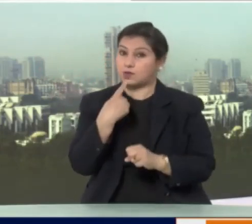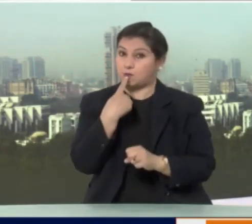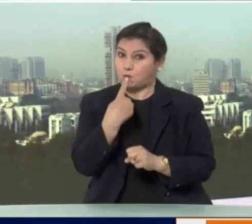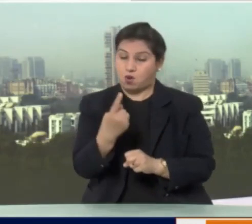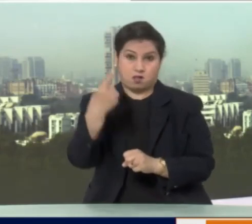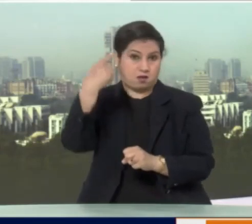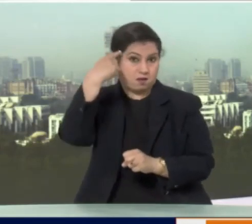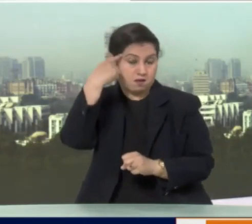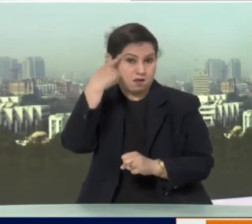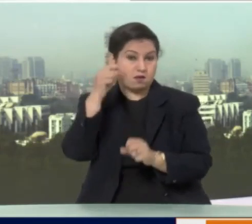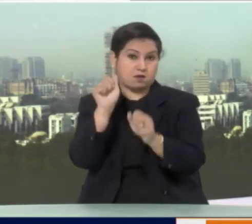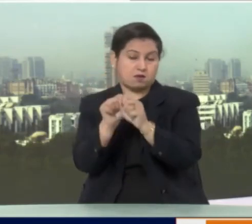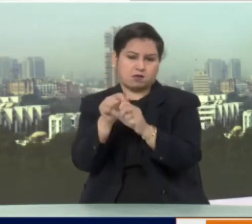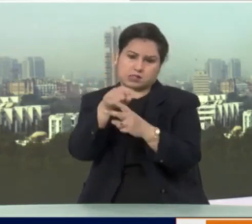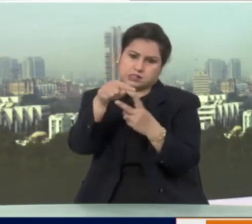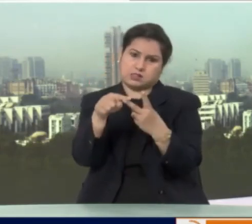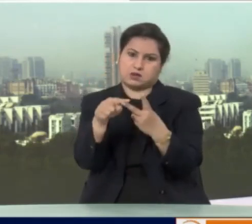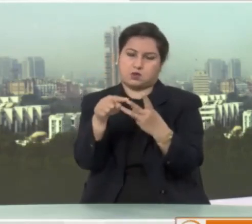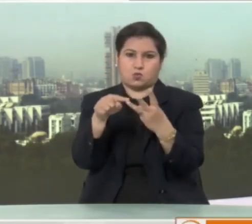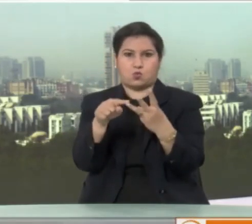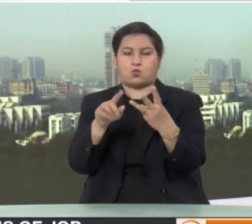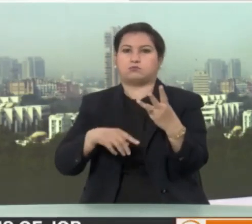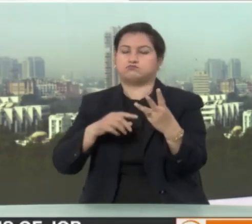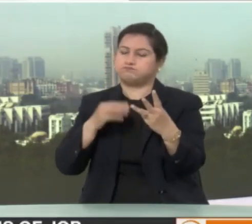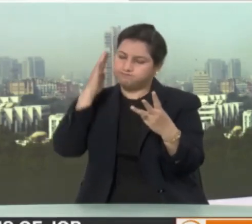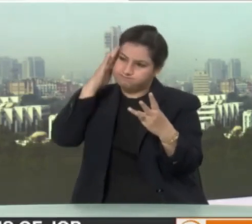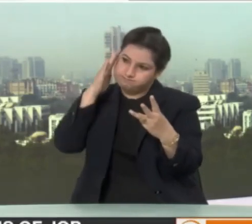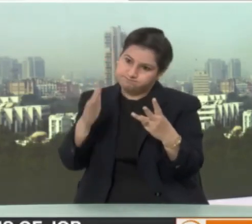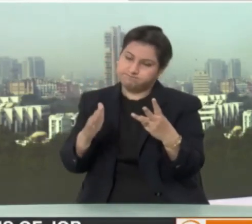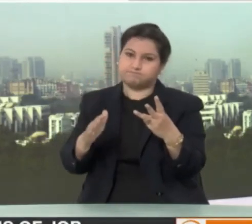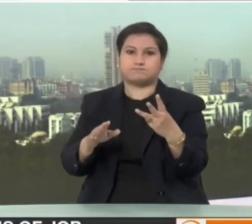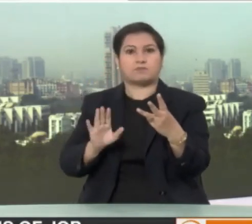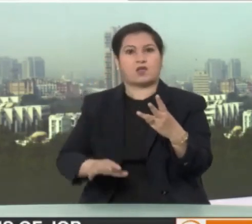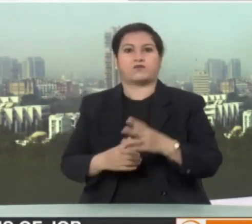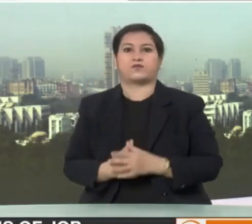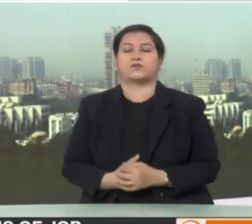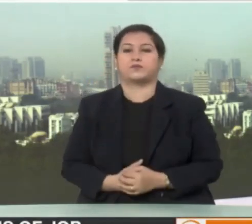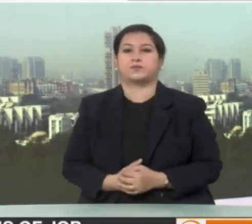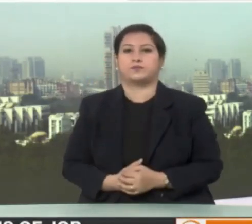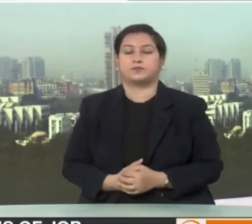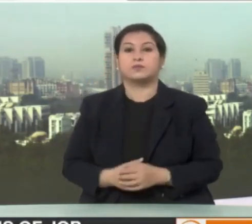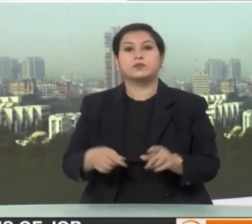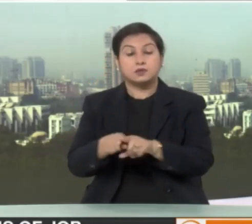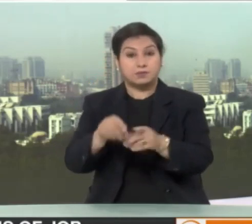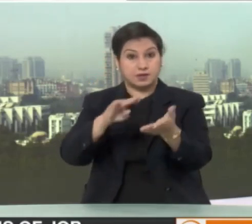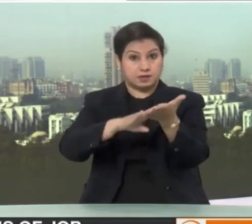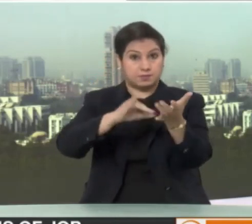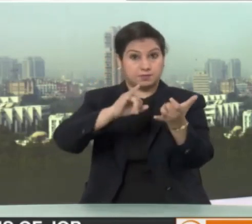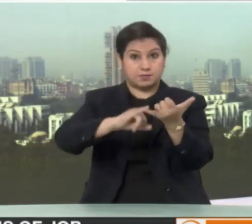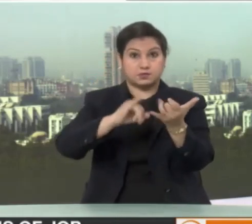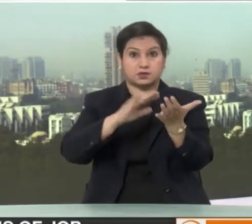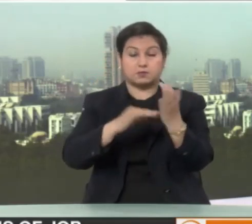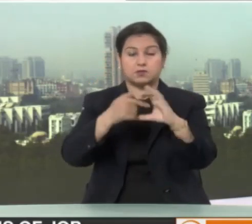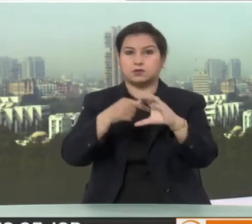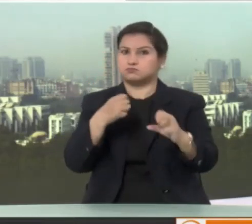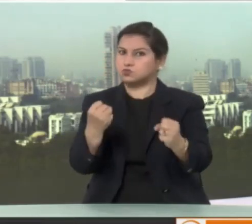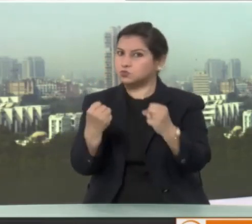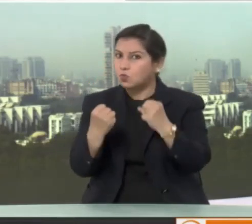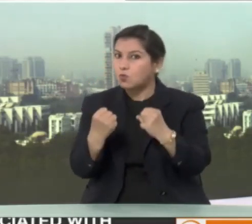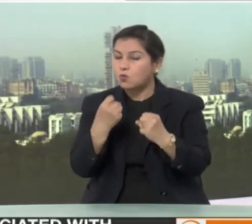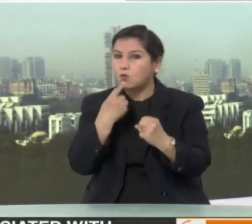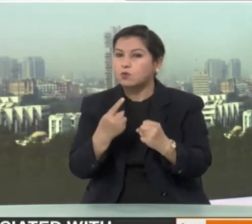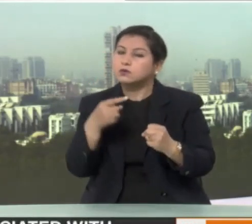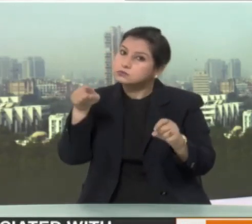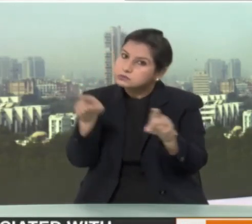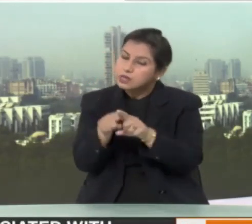कर्मणा, तीनों रूप में हम पूरी तरह से तत्पर हैं। और एमएसएमईज को मजबूती देना